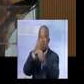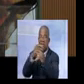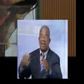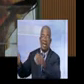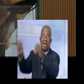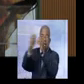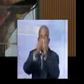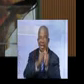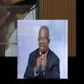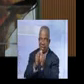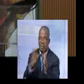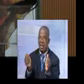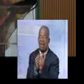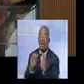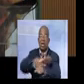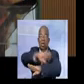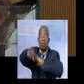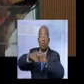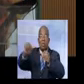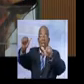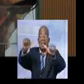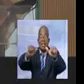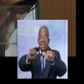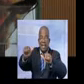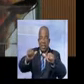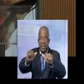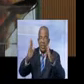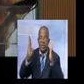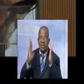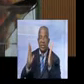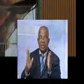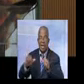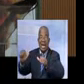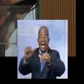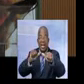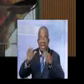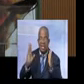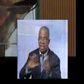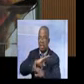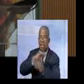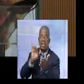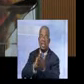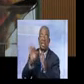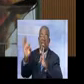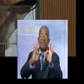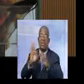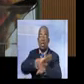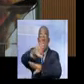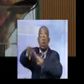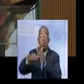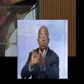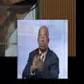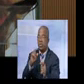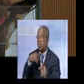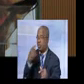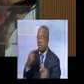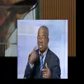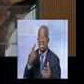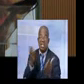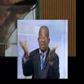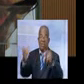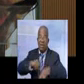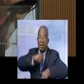tous les acteurs concernés par la lutte, car il est plus que jamais primordial que nous restions solidaires pour la prospérité de